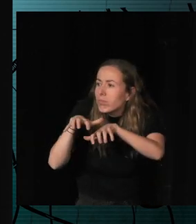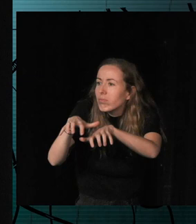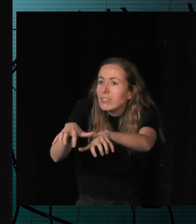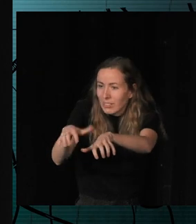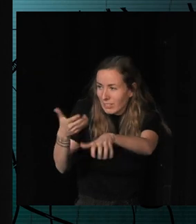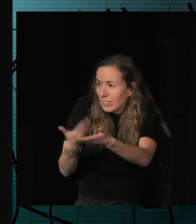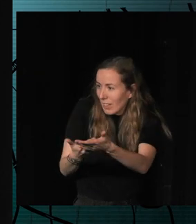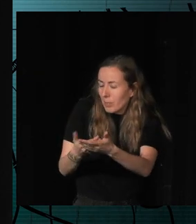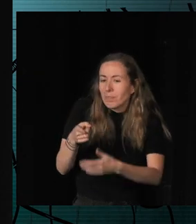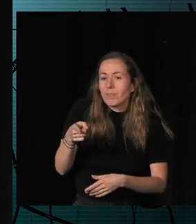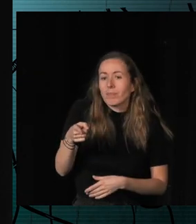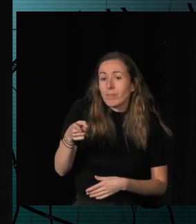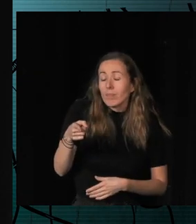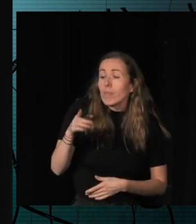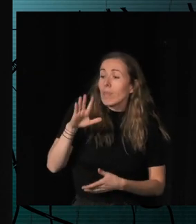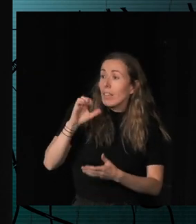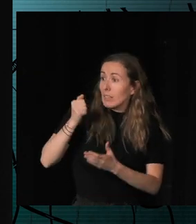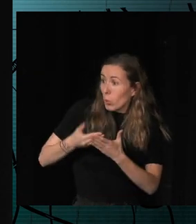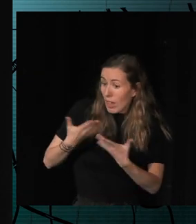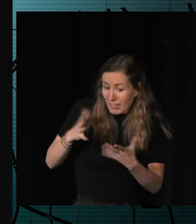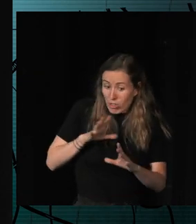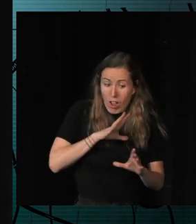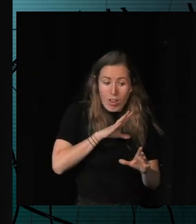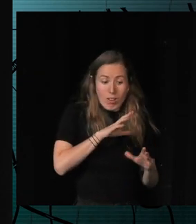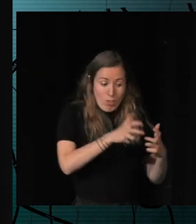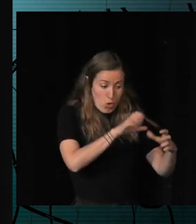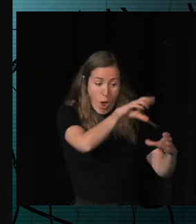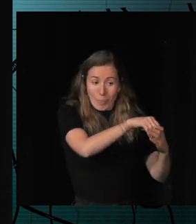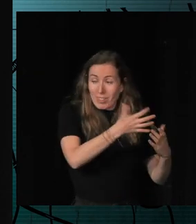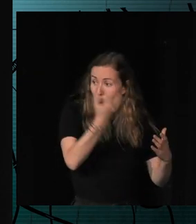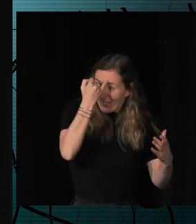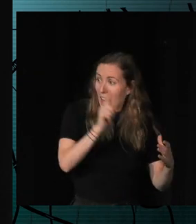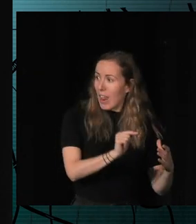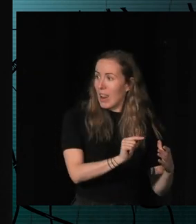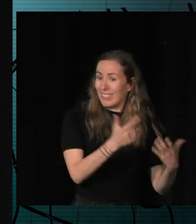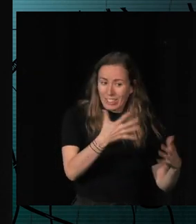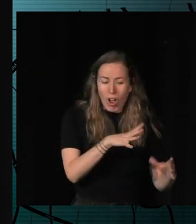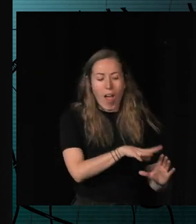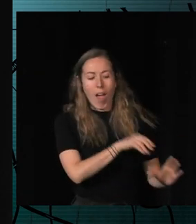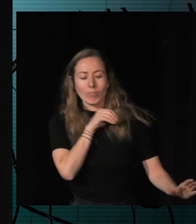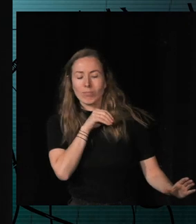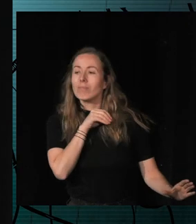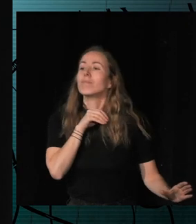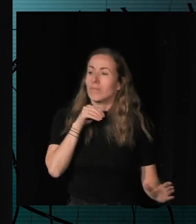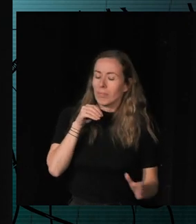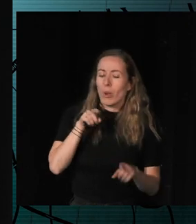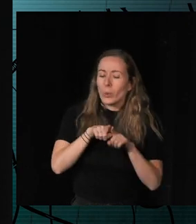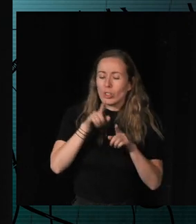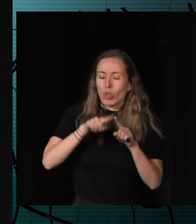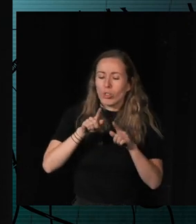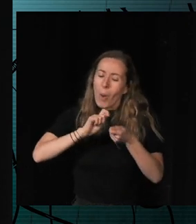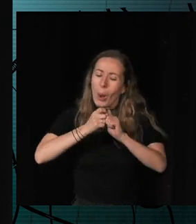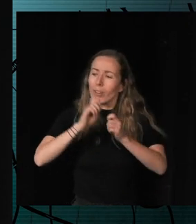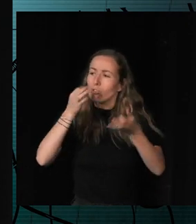village c'est quelque chose qui est déjà dans le jeu il le récupère mais en fait il il il change pas mal de choses aussi